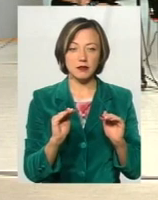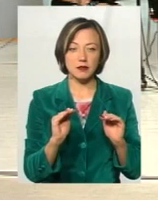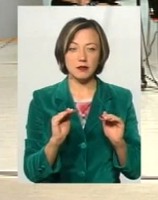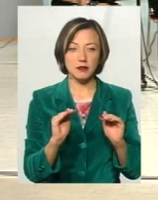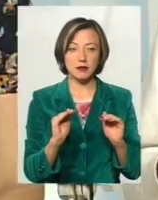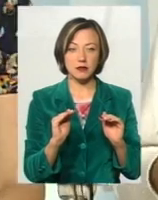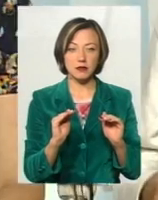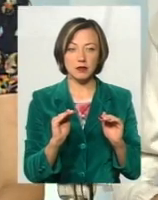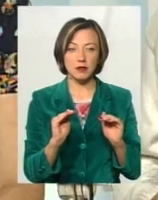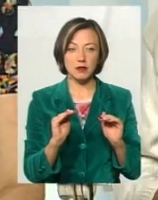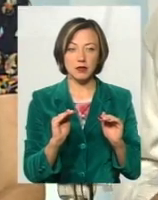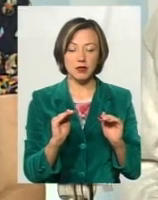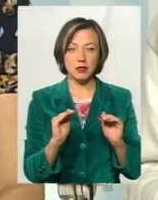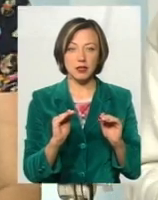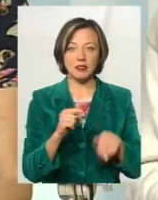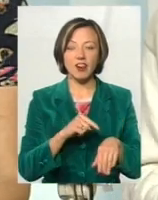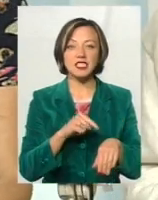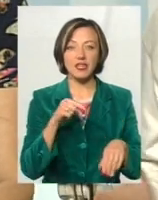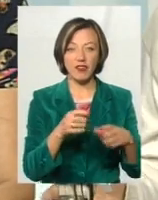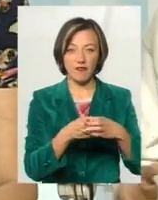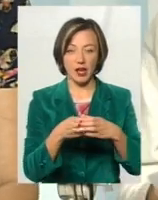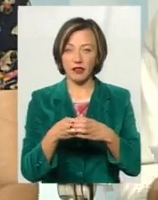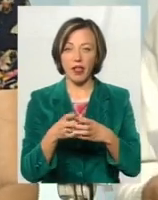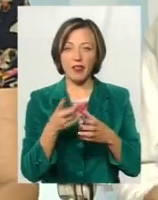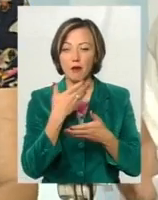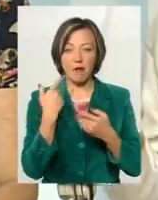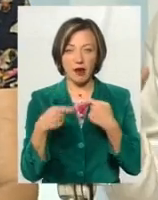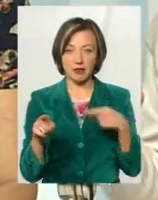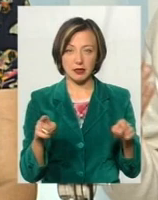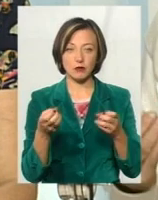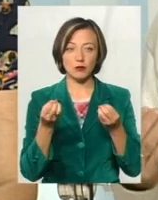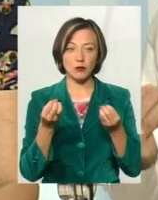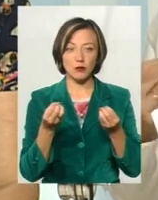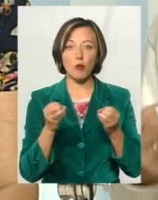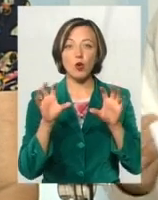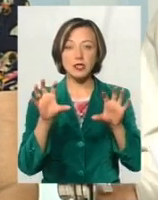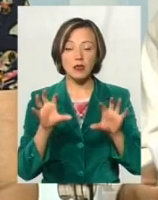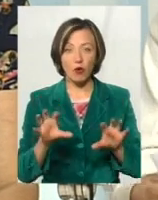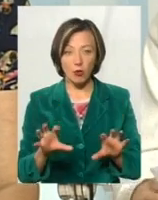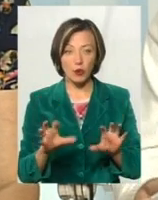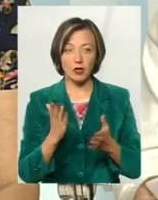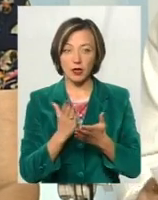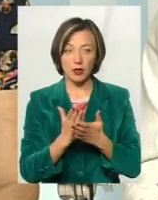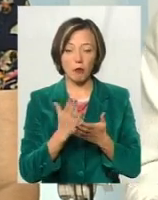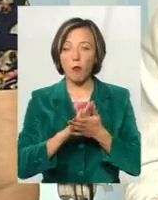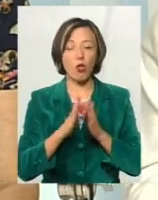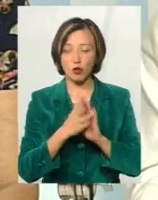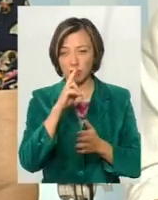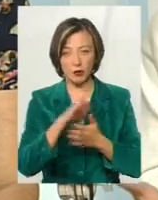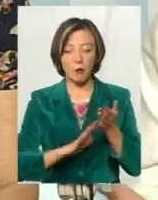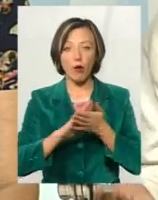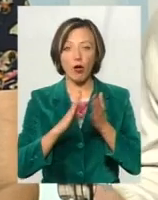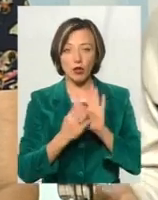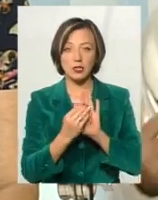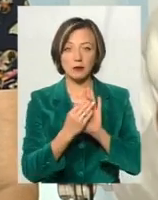скажімо, соціально-незахищених. Да. Значить, він не робить просто тут, в законі, от я в положенні